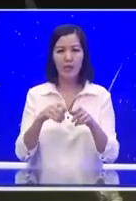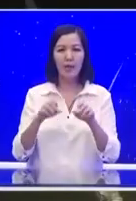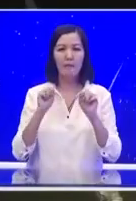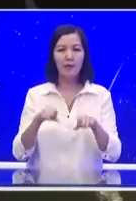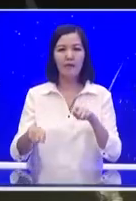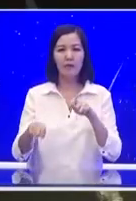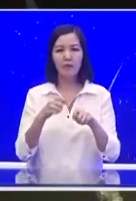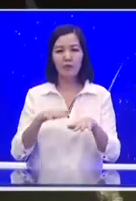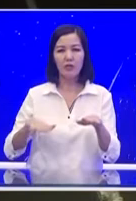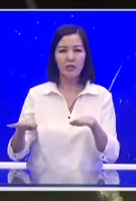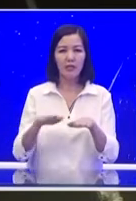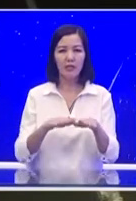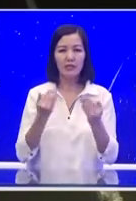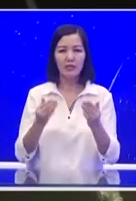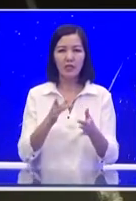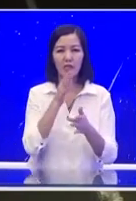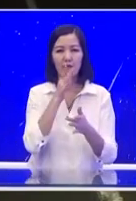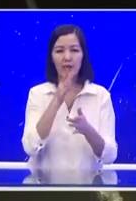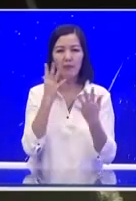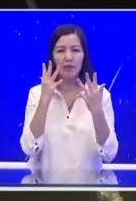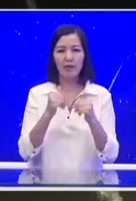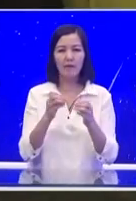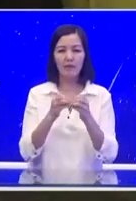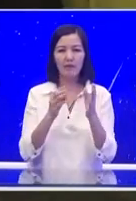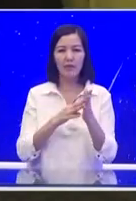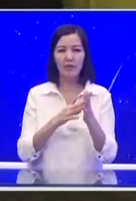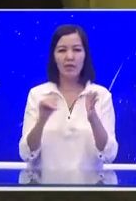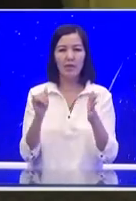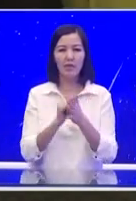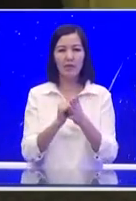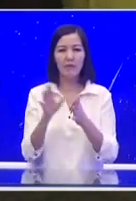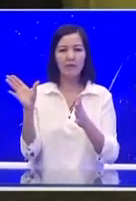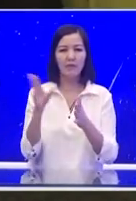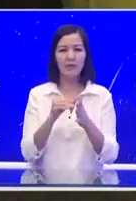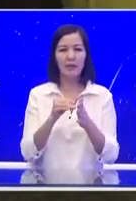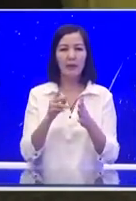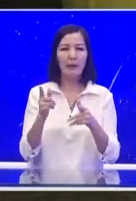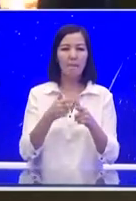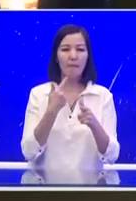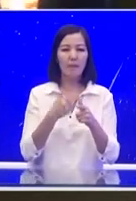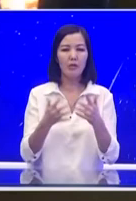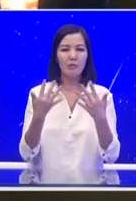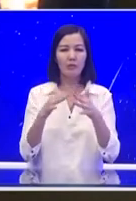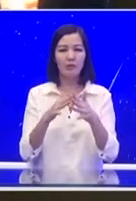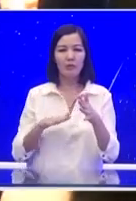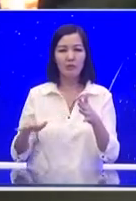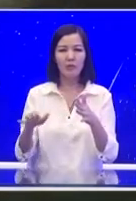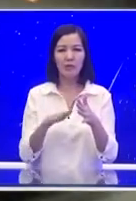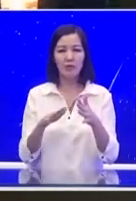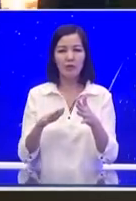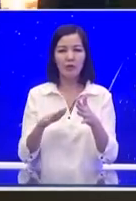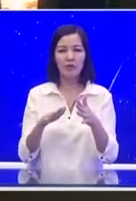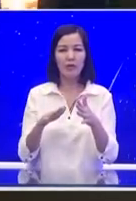на данной территории. В настоящее время их количество 18, и расположены они в межпоселковых территориях, поделился